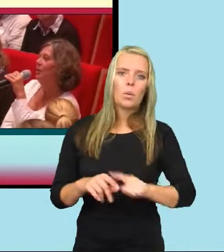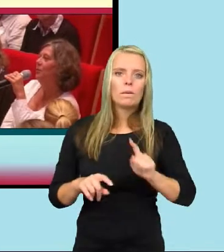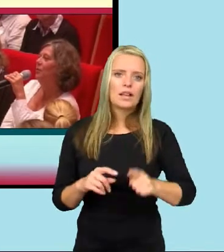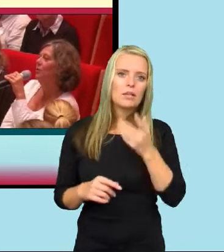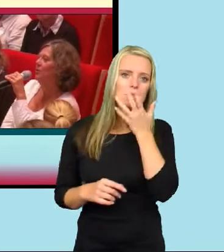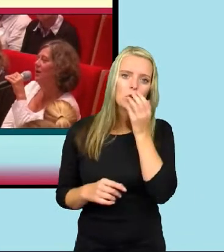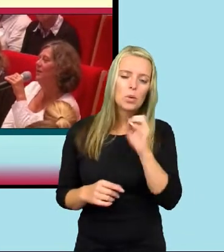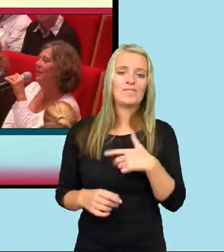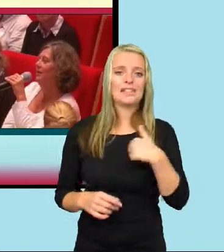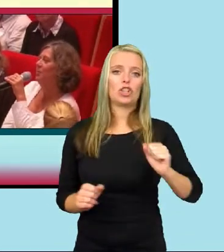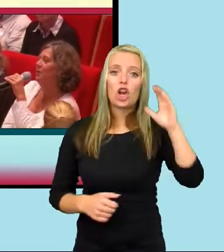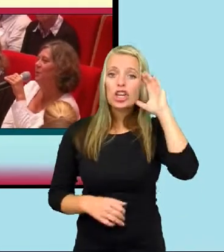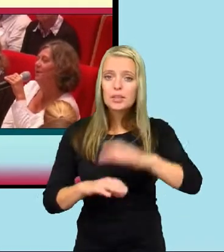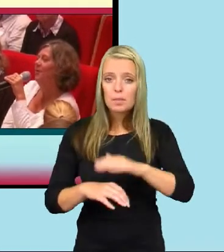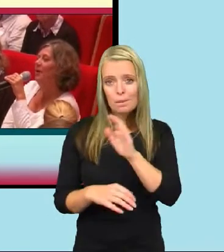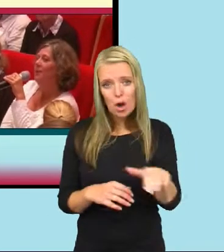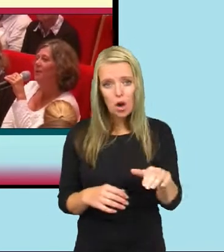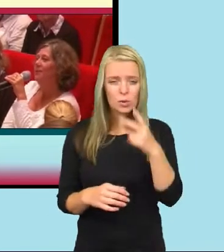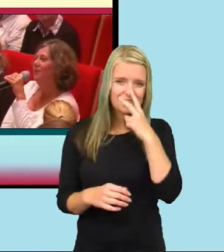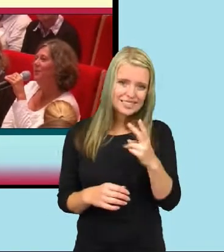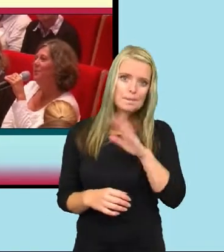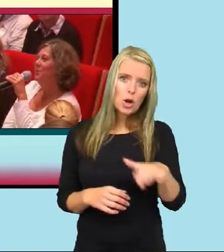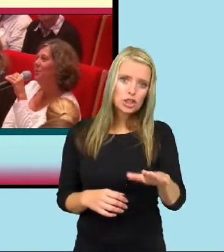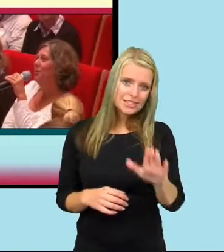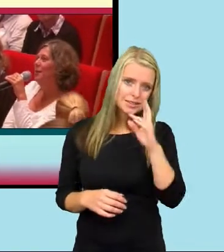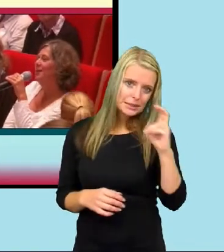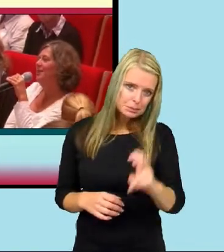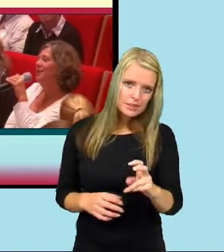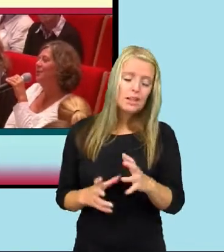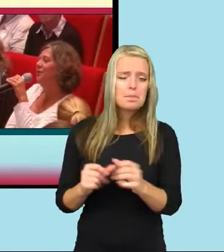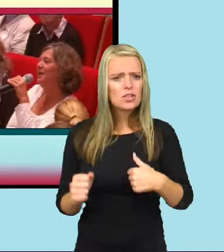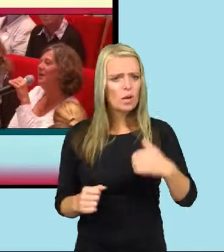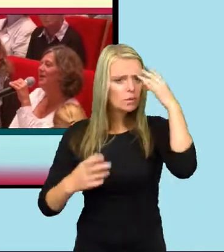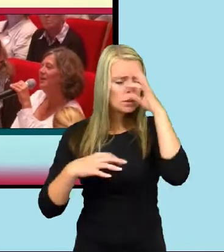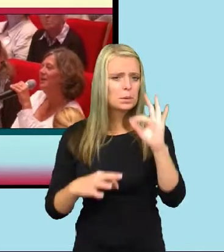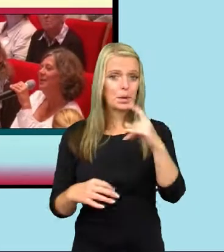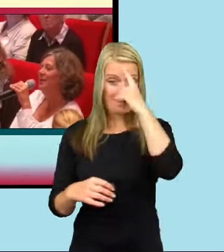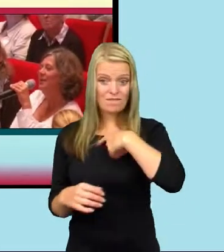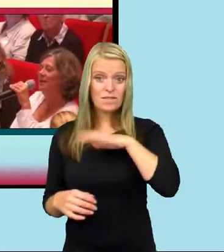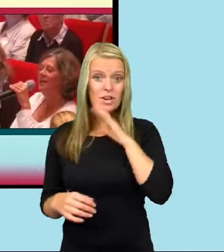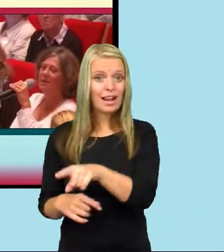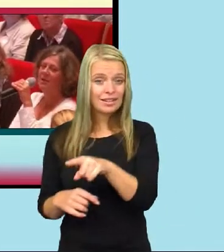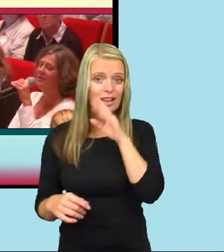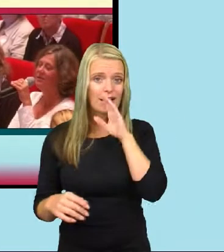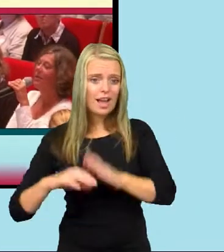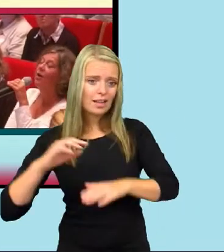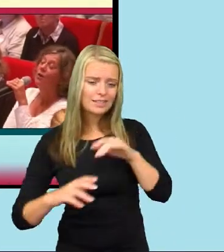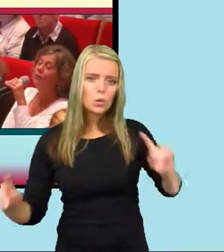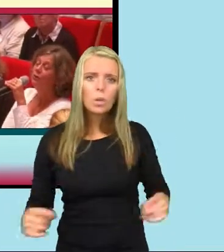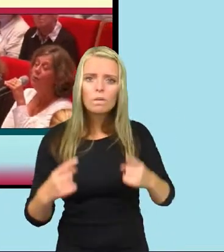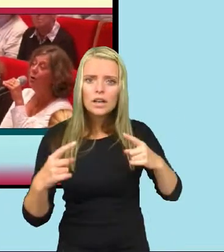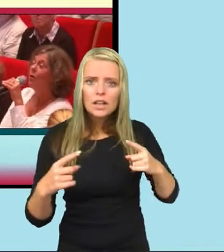på barnen och se deras perspektiv. Men jag funderar på hur man hanterar som förälder sen den konflikten när man har